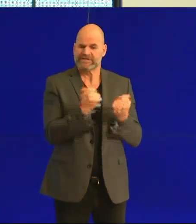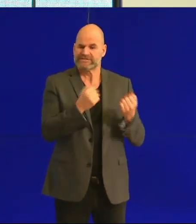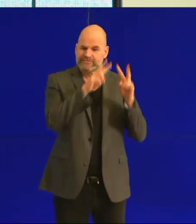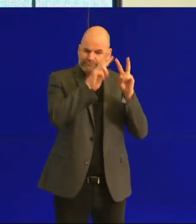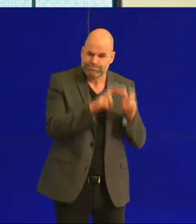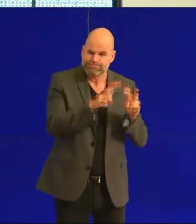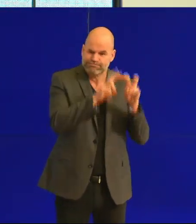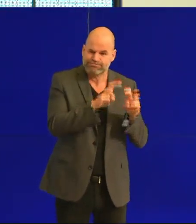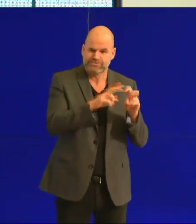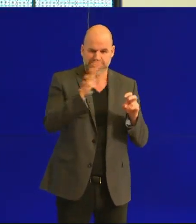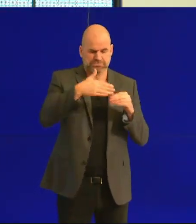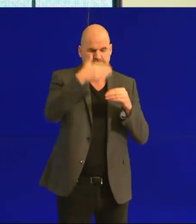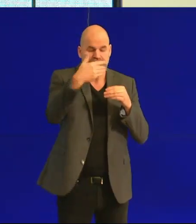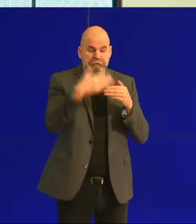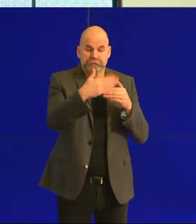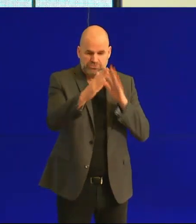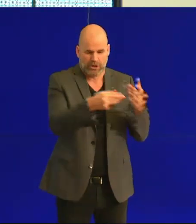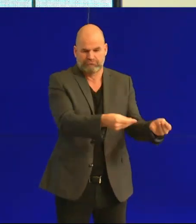reportages